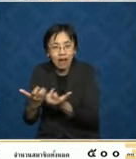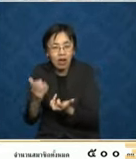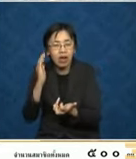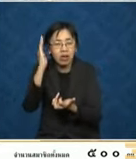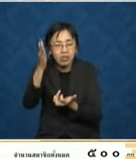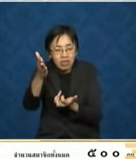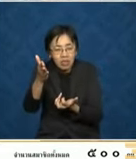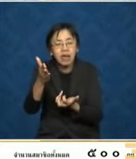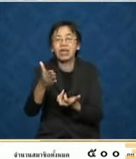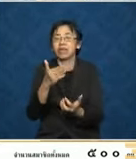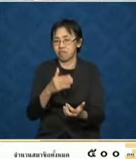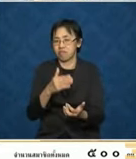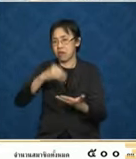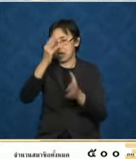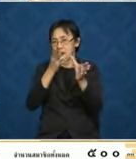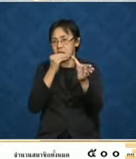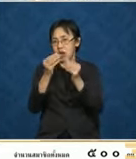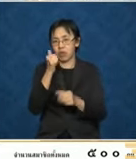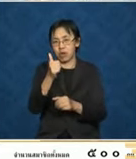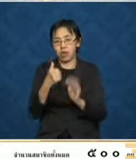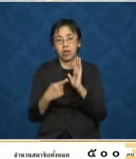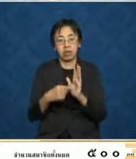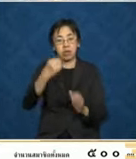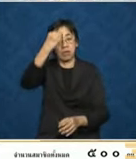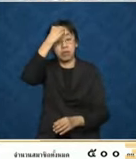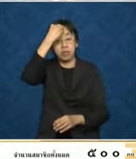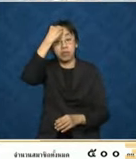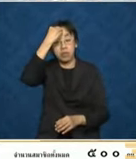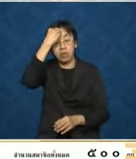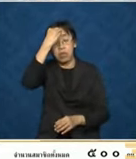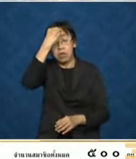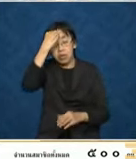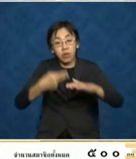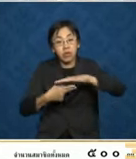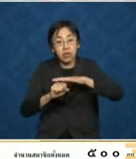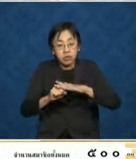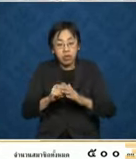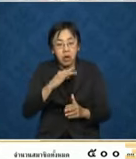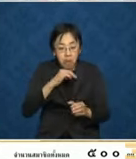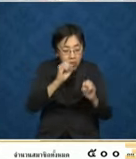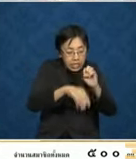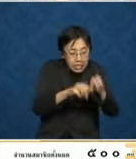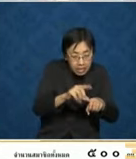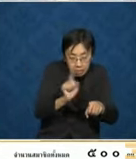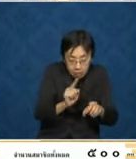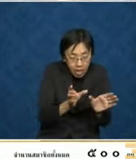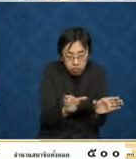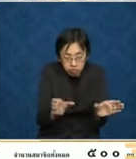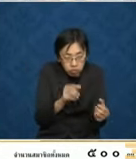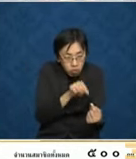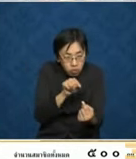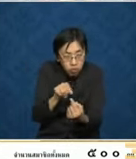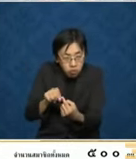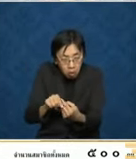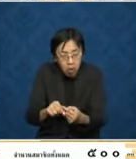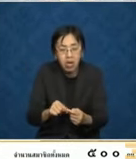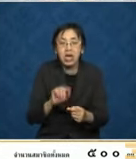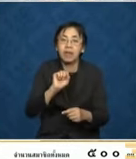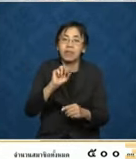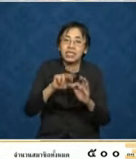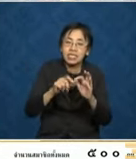ดแทนได้ทันทีเช่นที่ประเทศญี่ปุ่นที่ไม่เพียงแต่หลักสูตรด้านการคัดแยกขยะแต่ยังมีสื่อการเรียนการสอนมากม